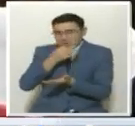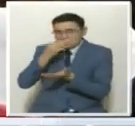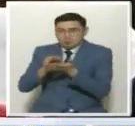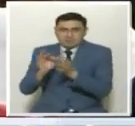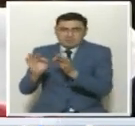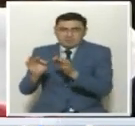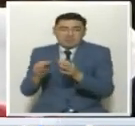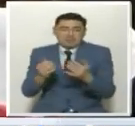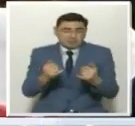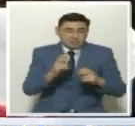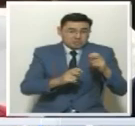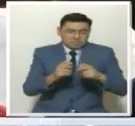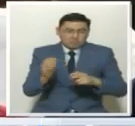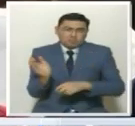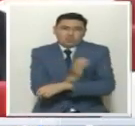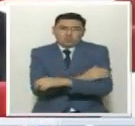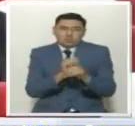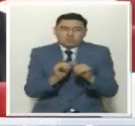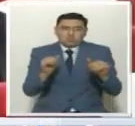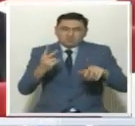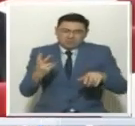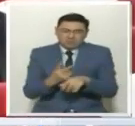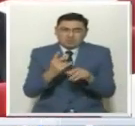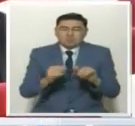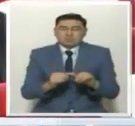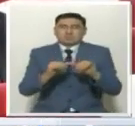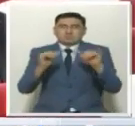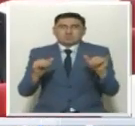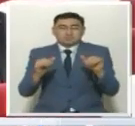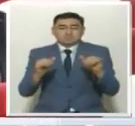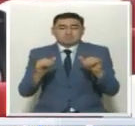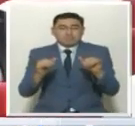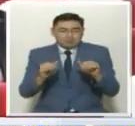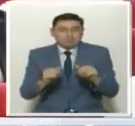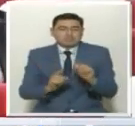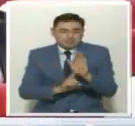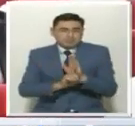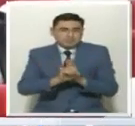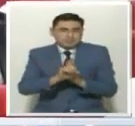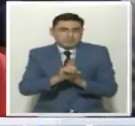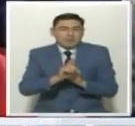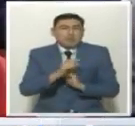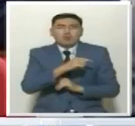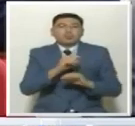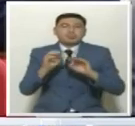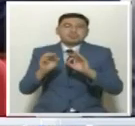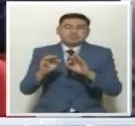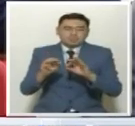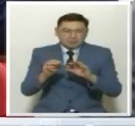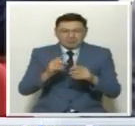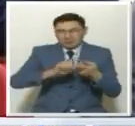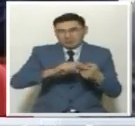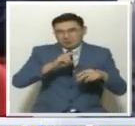2 есеге арттырып, тәулігіне 40,000 текше метрге дейін жеткізудің екінші кезеңі басталған болатын. Басқарма басшысының айтуынша, құрылыс жұмыстары